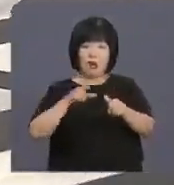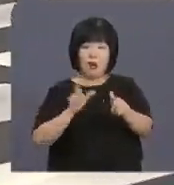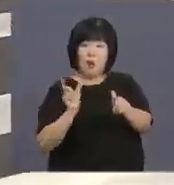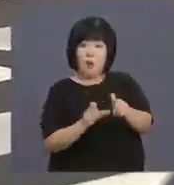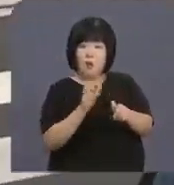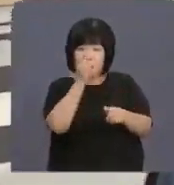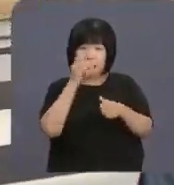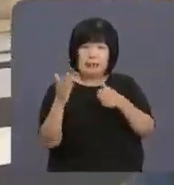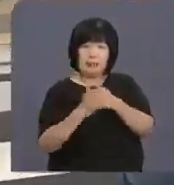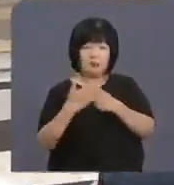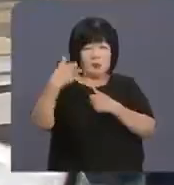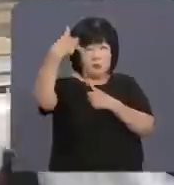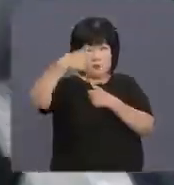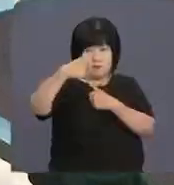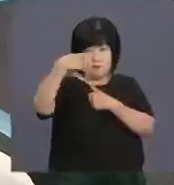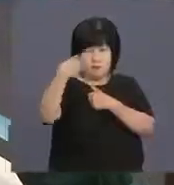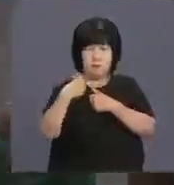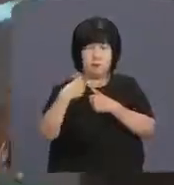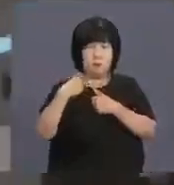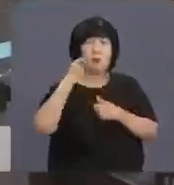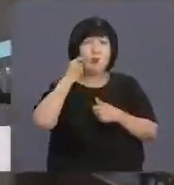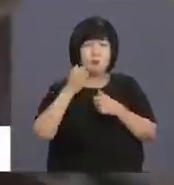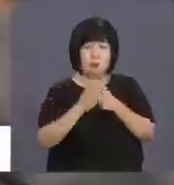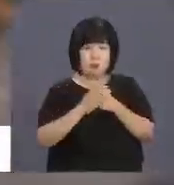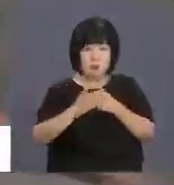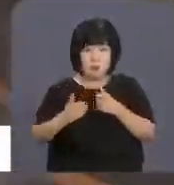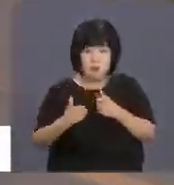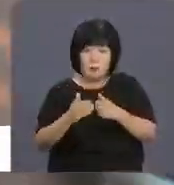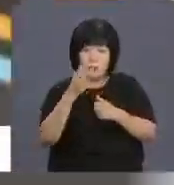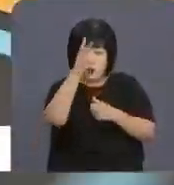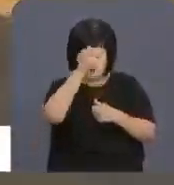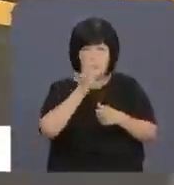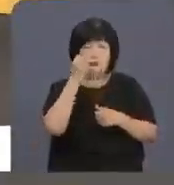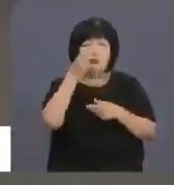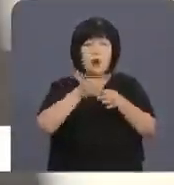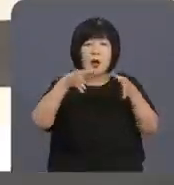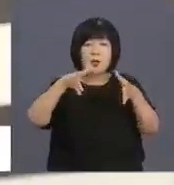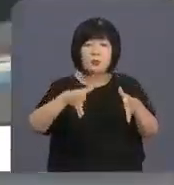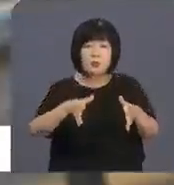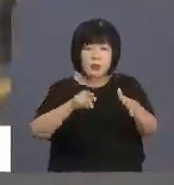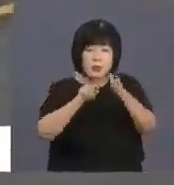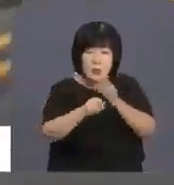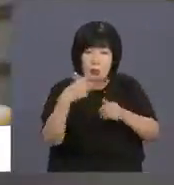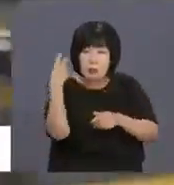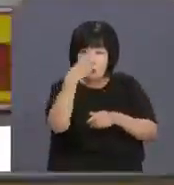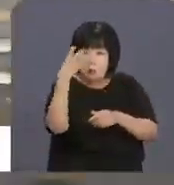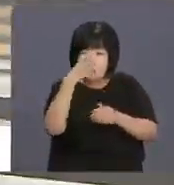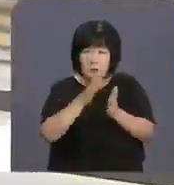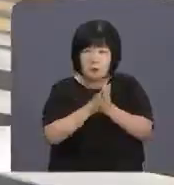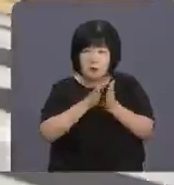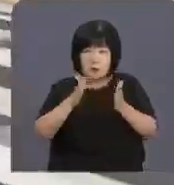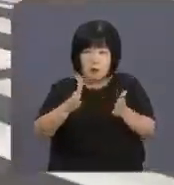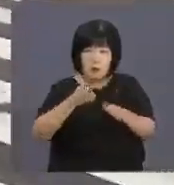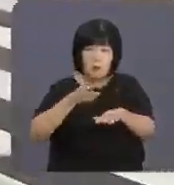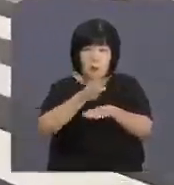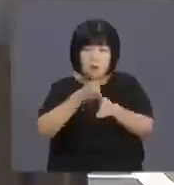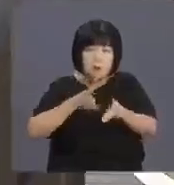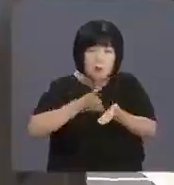카메라에 찍히지 않기 때문입니다. 경찰은 최근 두 달 동안 현장 단속을 벌여 전용 차로제를